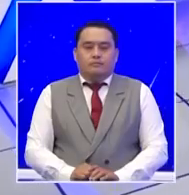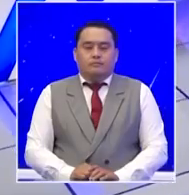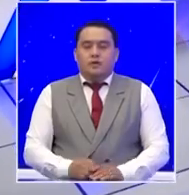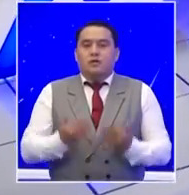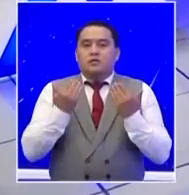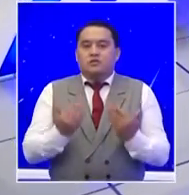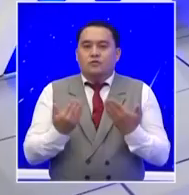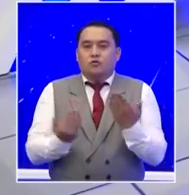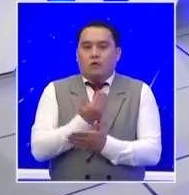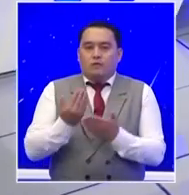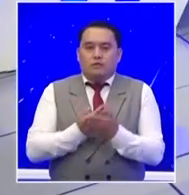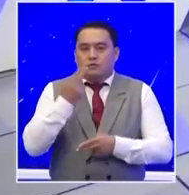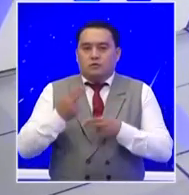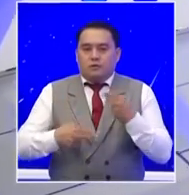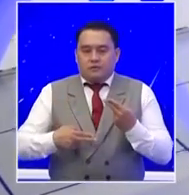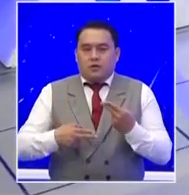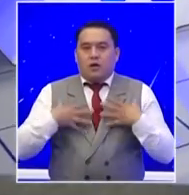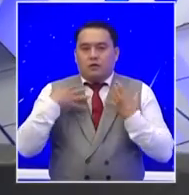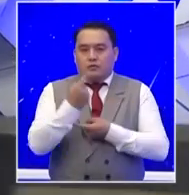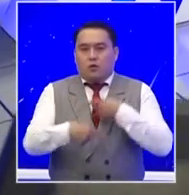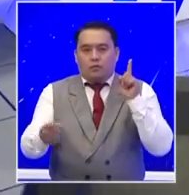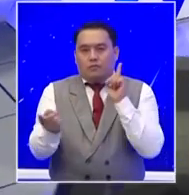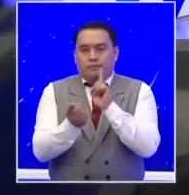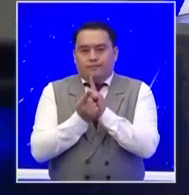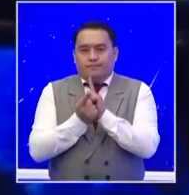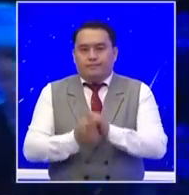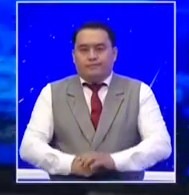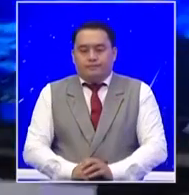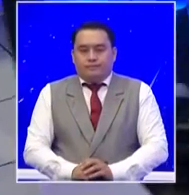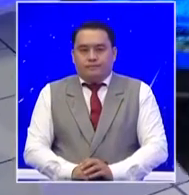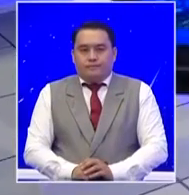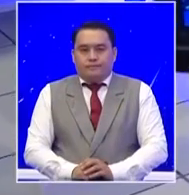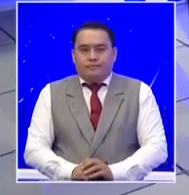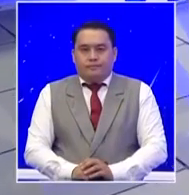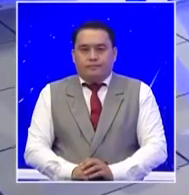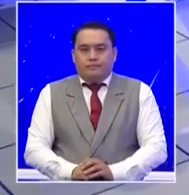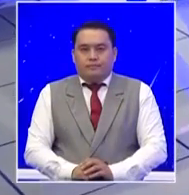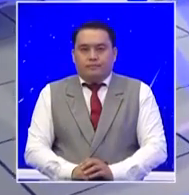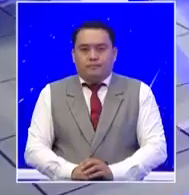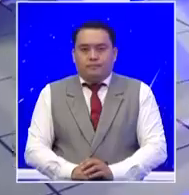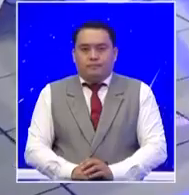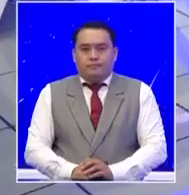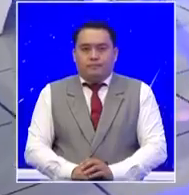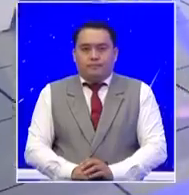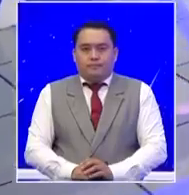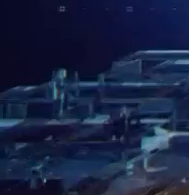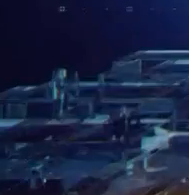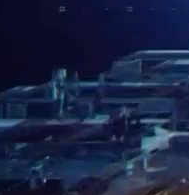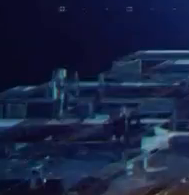На этом наш выпуск подошел к своему завершению. До следующих встреч в эфире телеканала ЖТСУ. И только хороших новостей. До свидания.